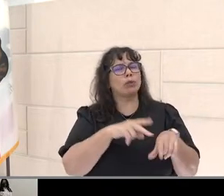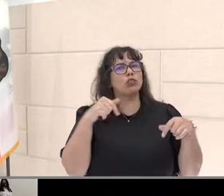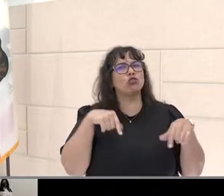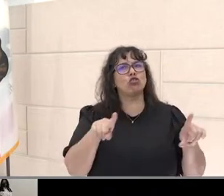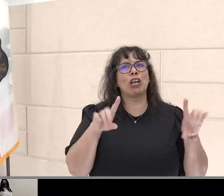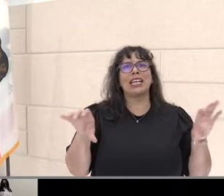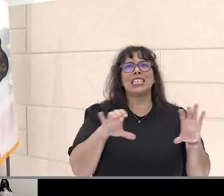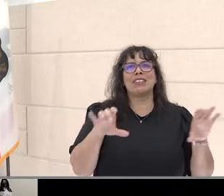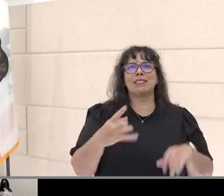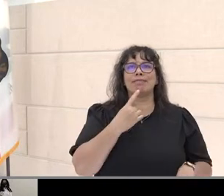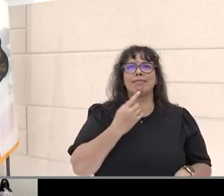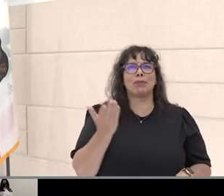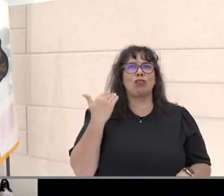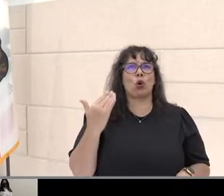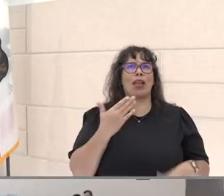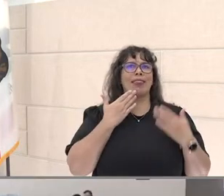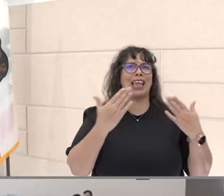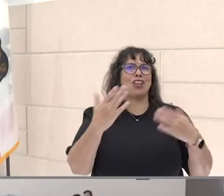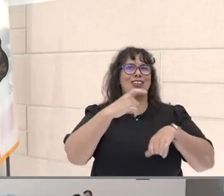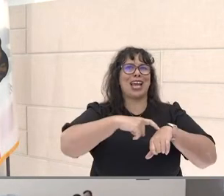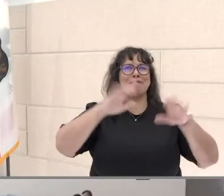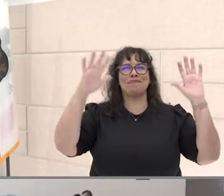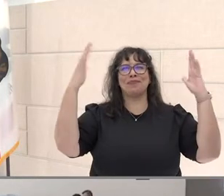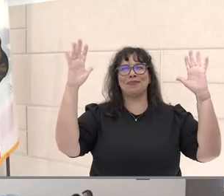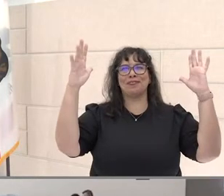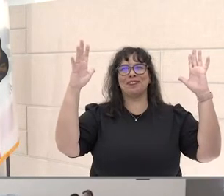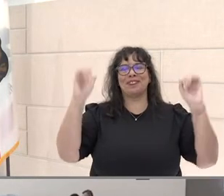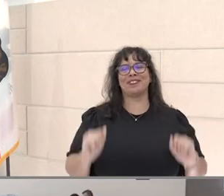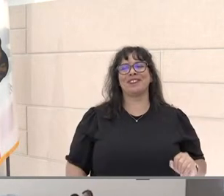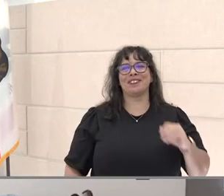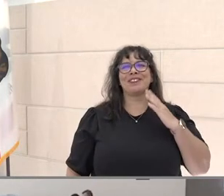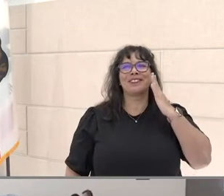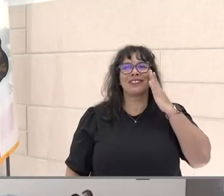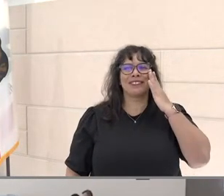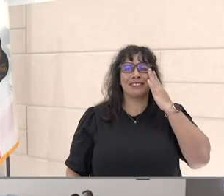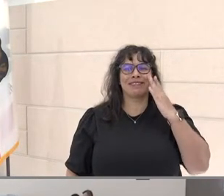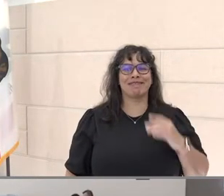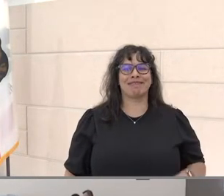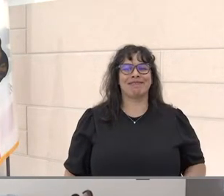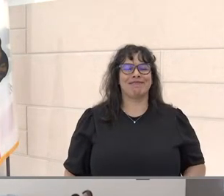ยิงสมอากุลในบานโยจะตกดาสดับ